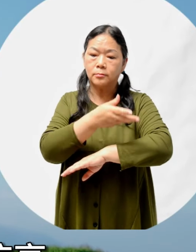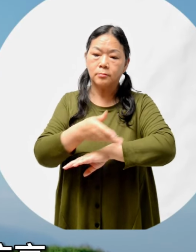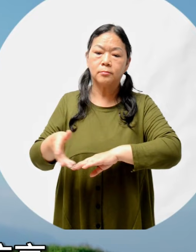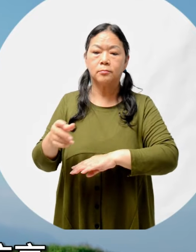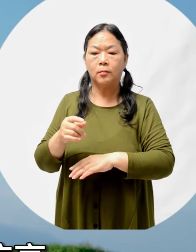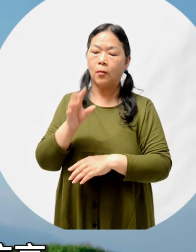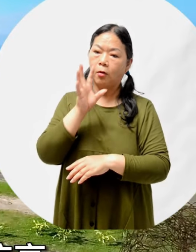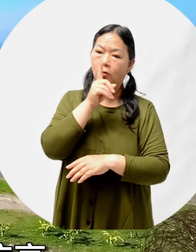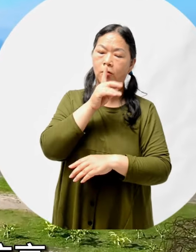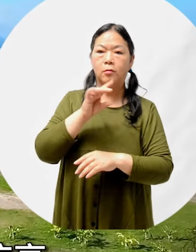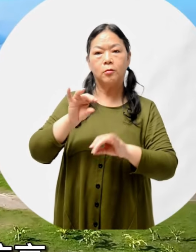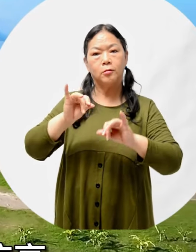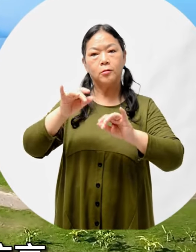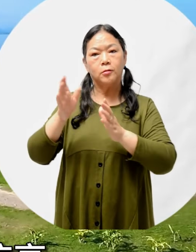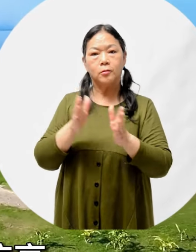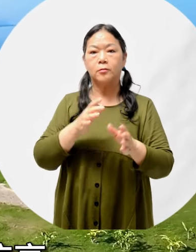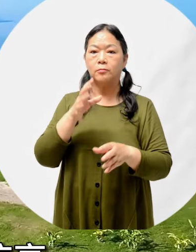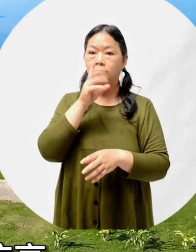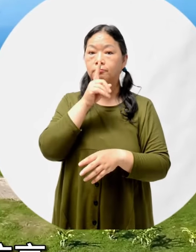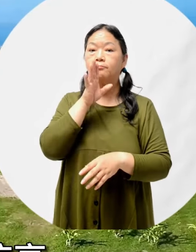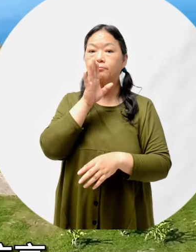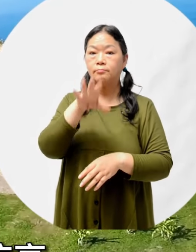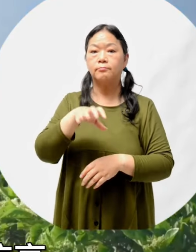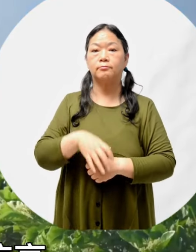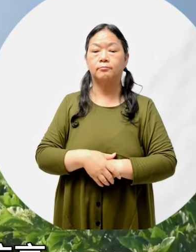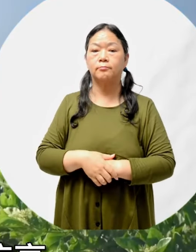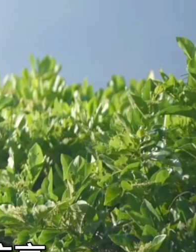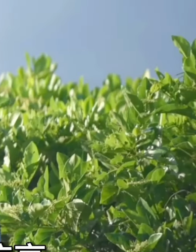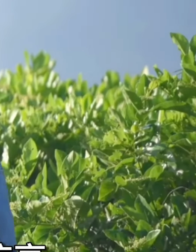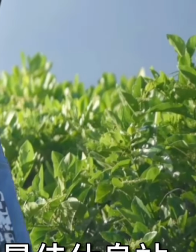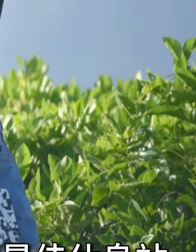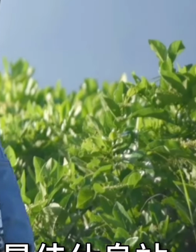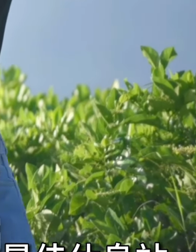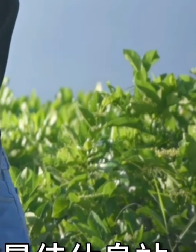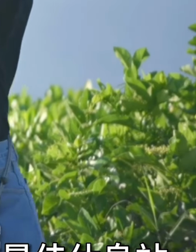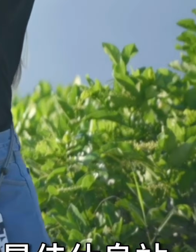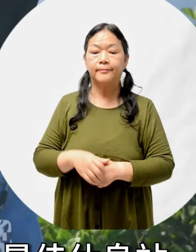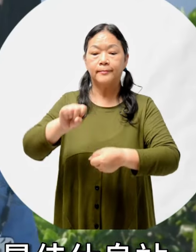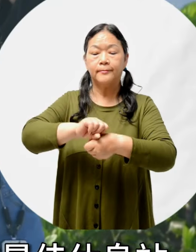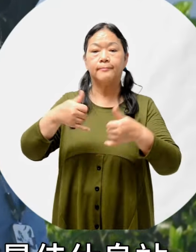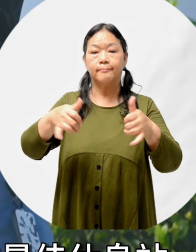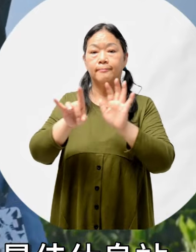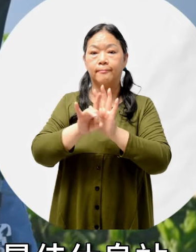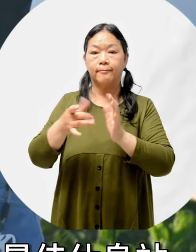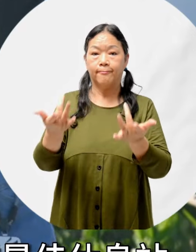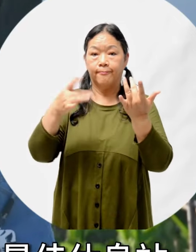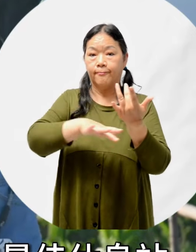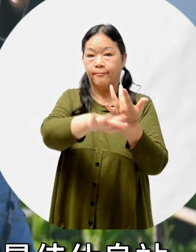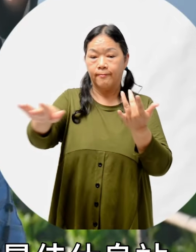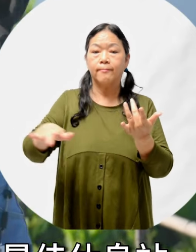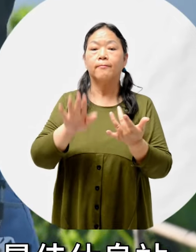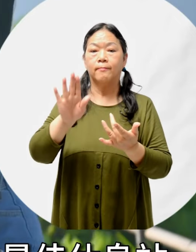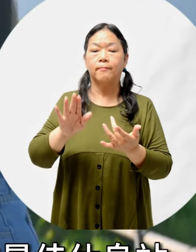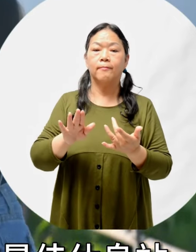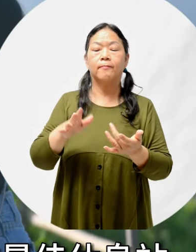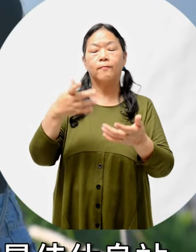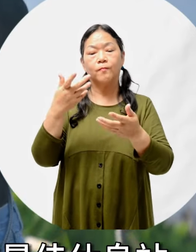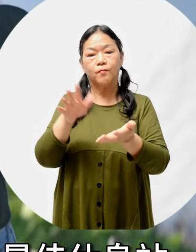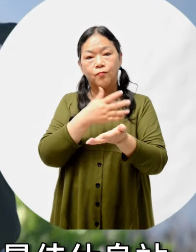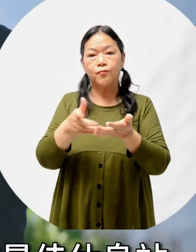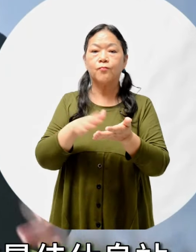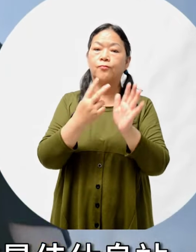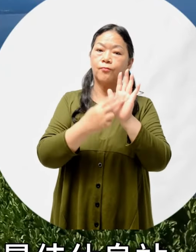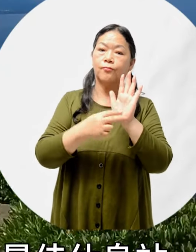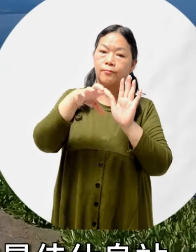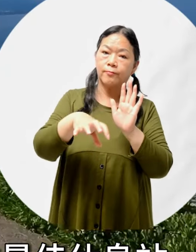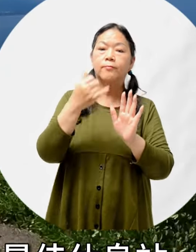嘉鹿兰拥有一大片宽广的草坪、休憩凉亭、解说站以及观景台，不但提供了东海岸旅